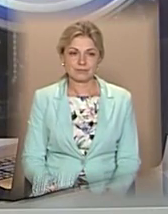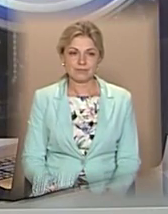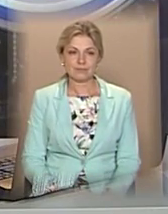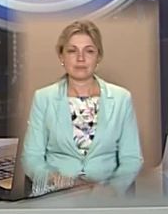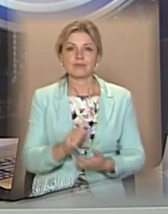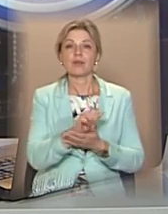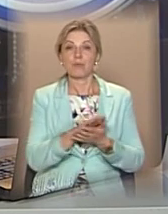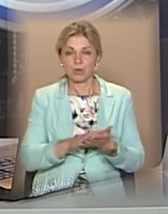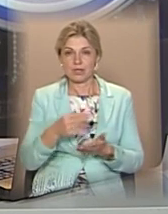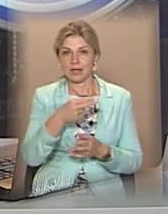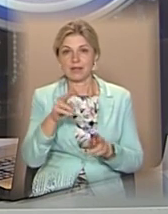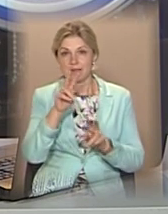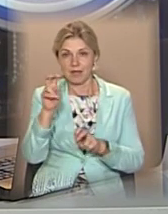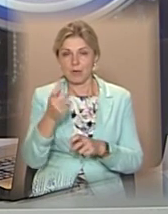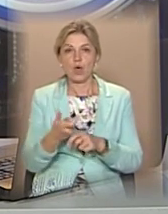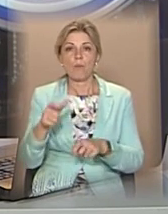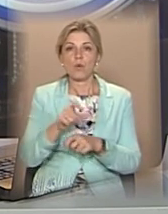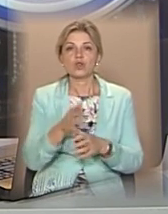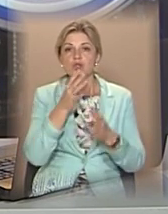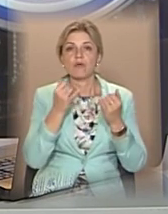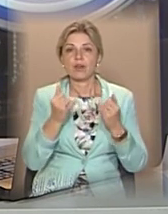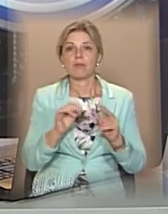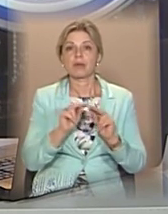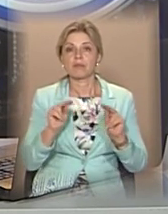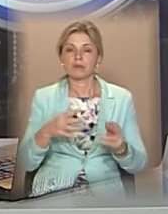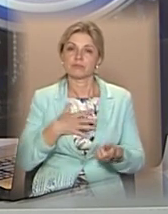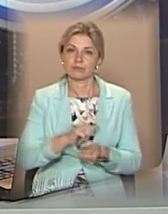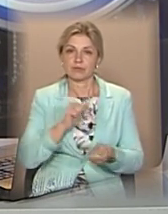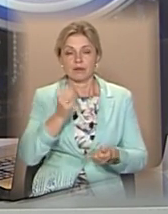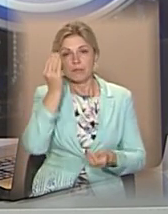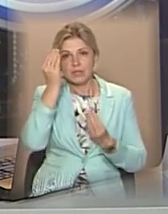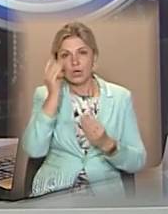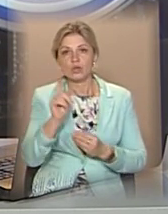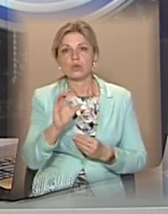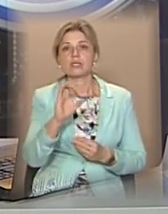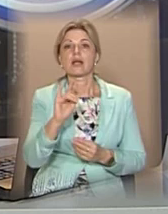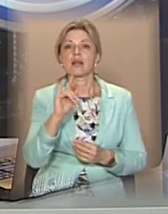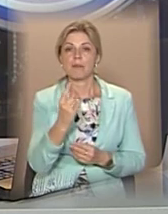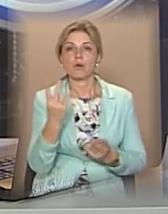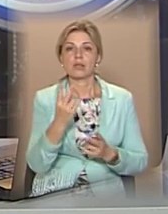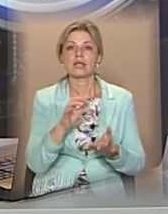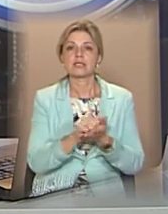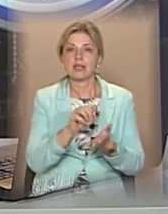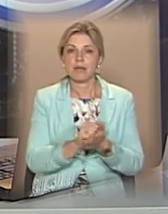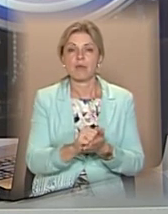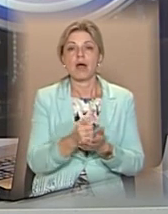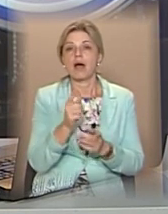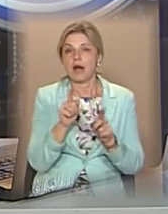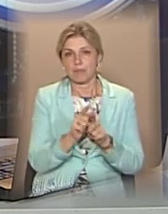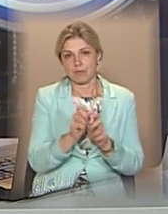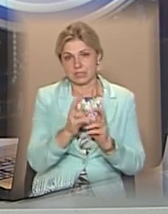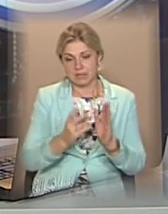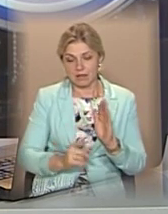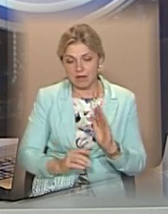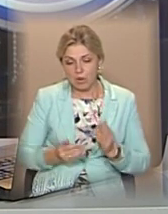І впродовж теми. Більшість сучасних педагогів одностайні в думці, що з дитиною треба займатися мало не з народження. Але